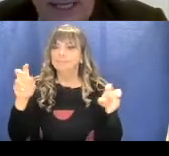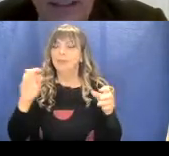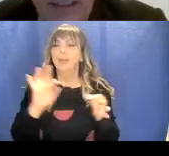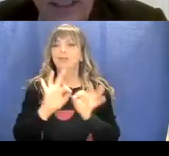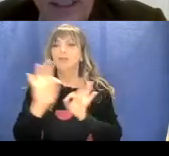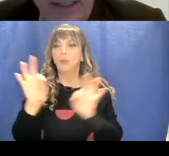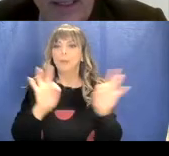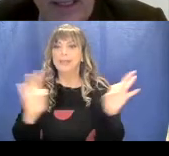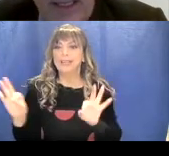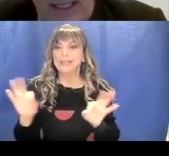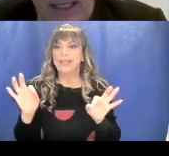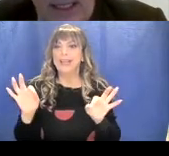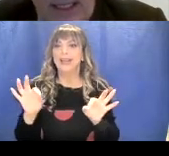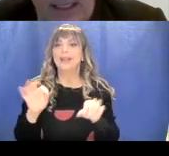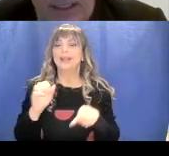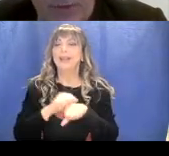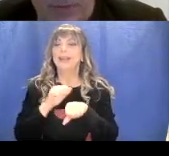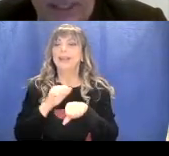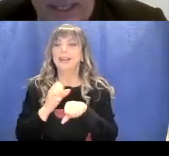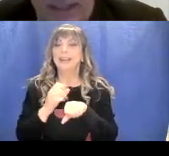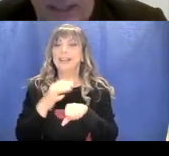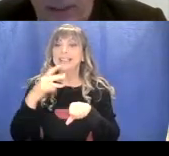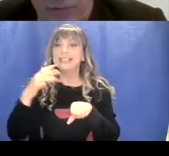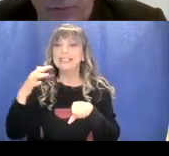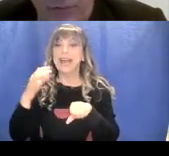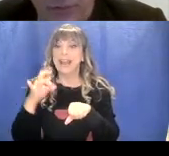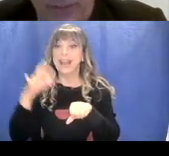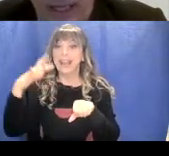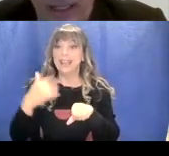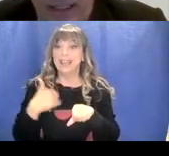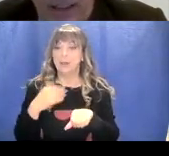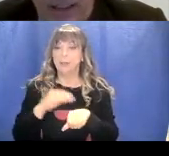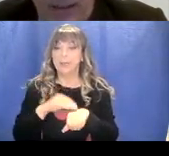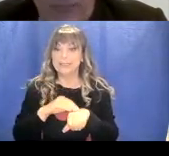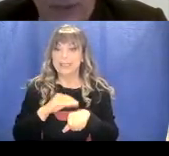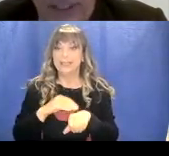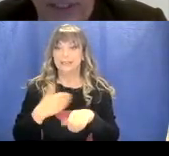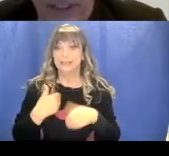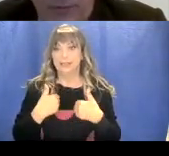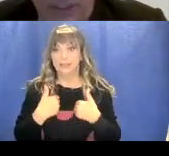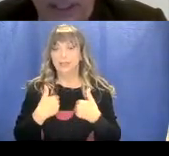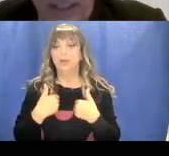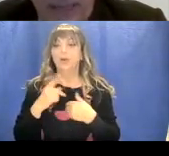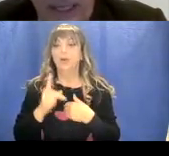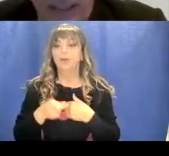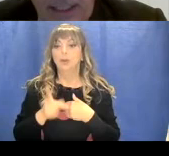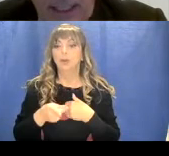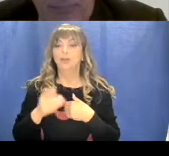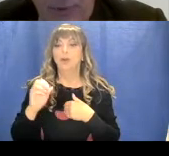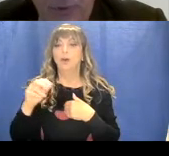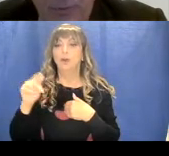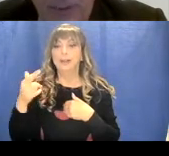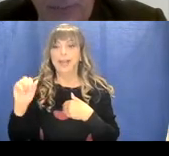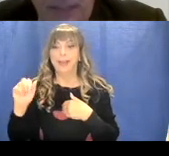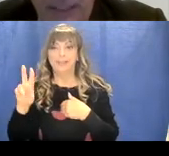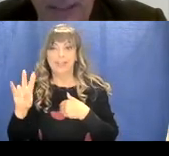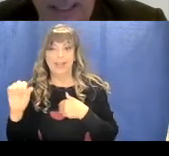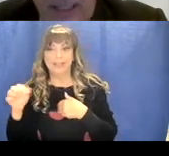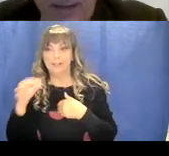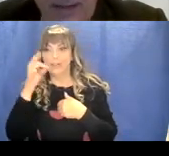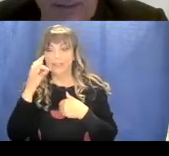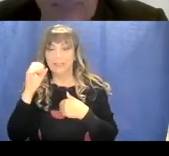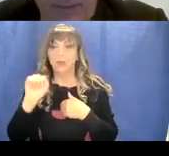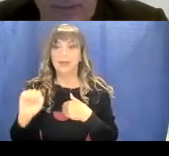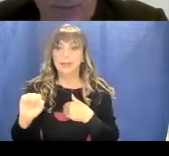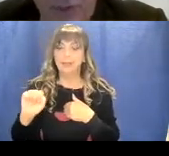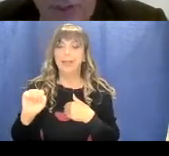cristalli e sono presenti io giorgio ottaviani come giardino di archimede e poi dopo di me parlerà